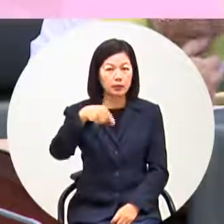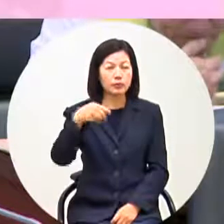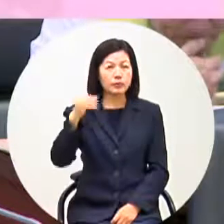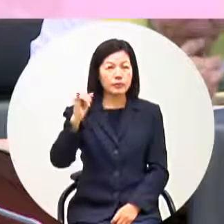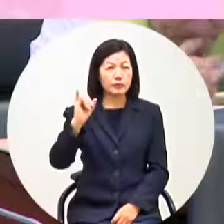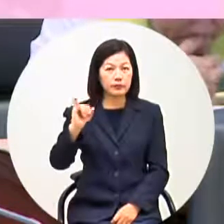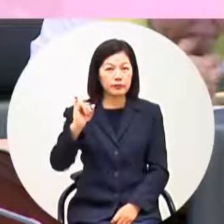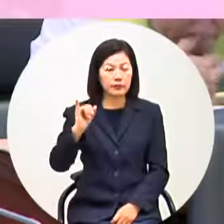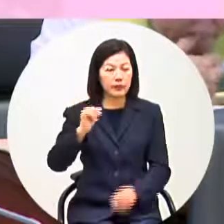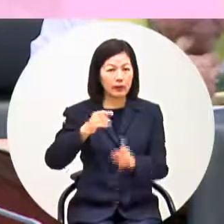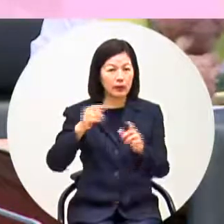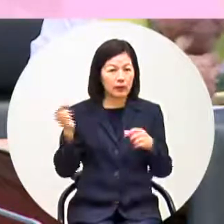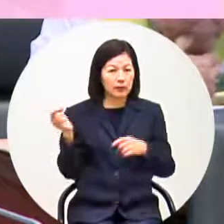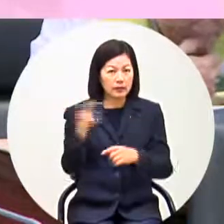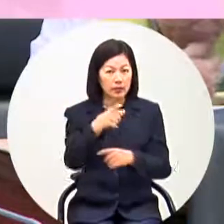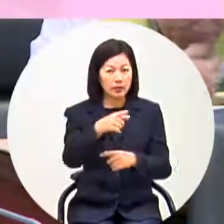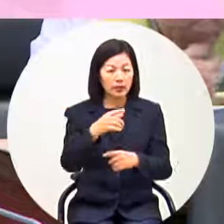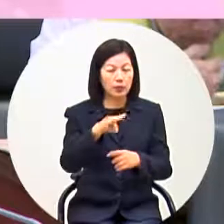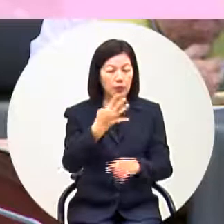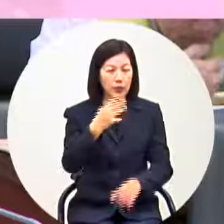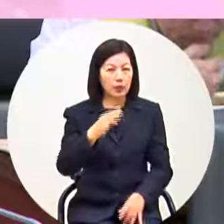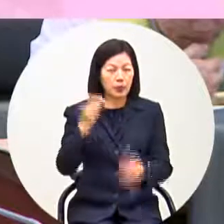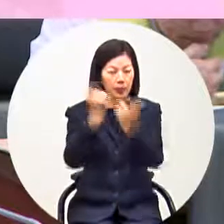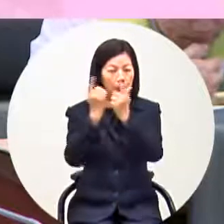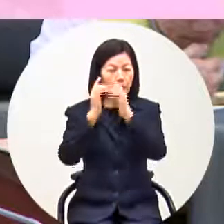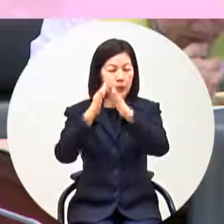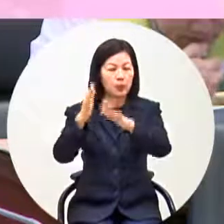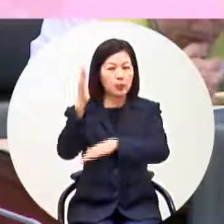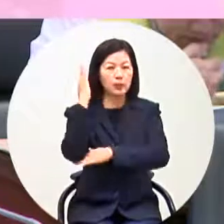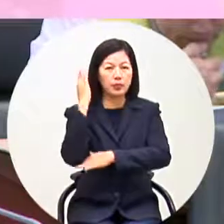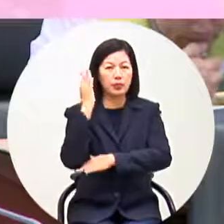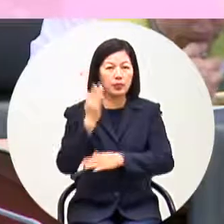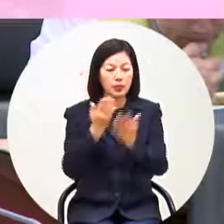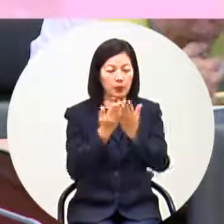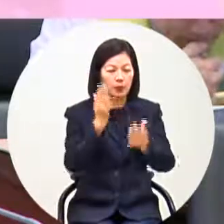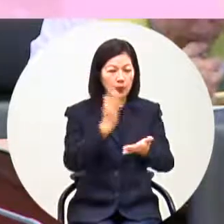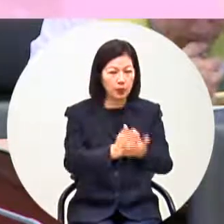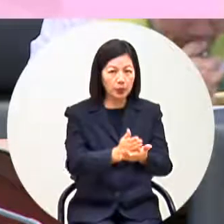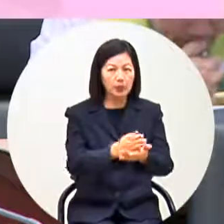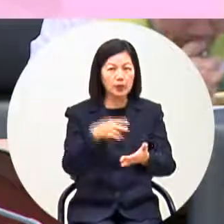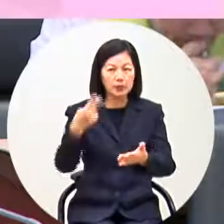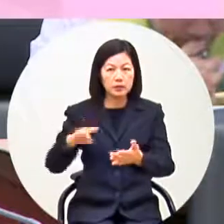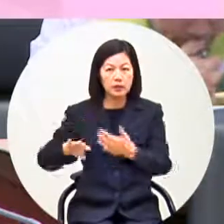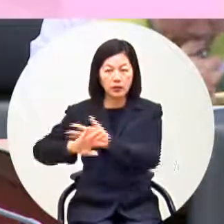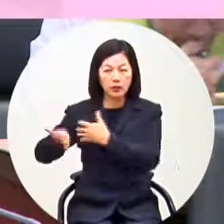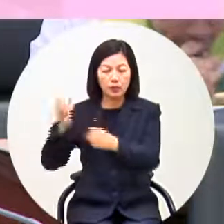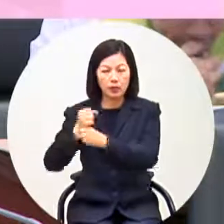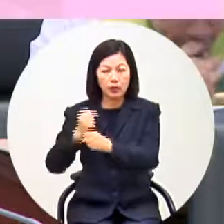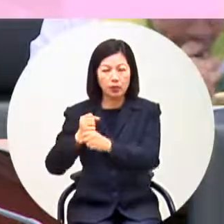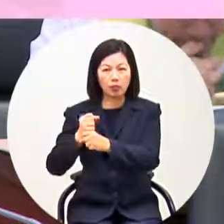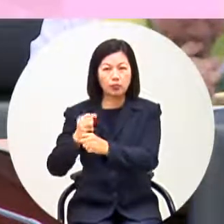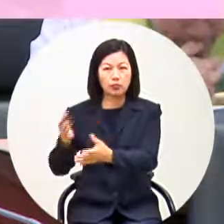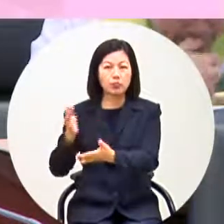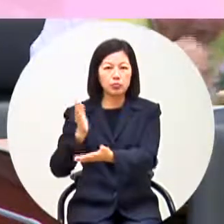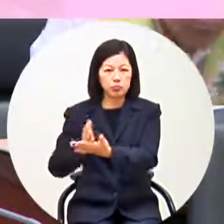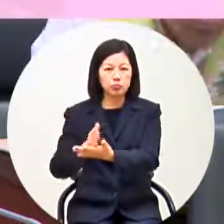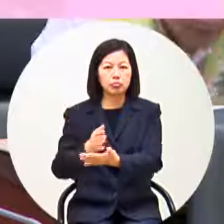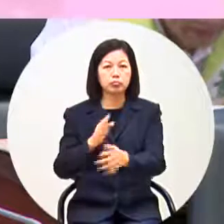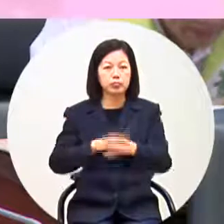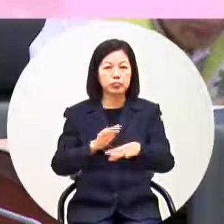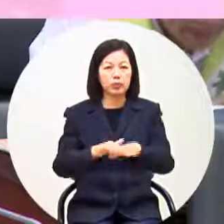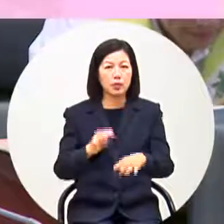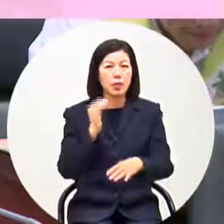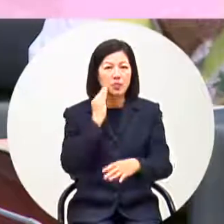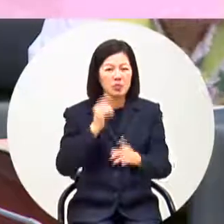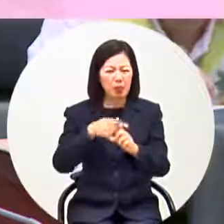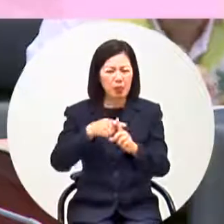府就宣布停课，户外的工作者停班哦。那如果是到400，我想已经伸手都看不